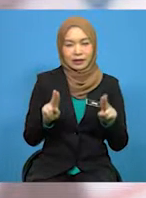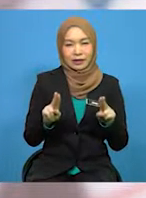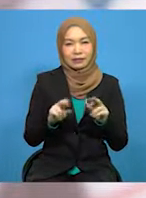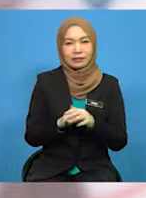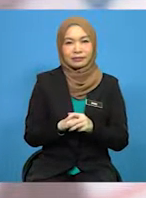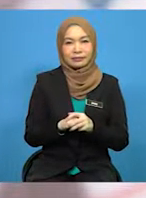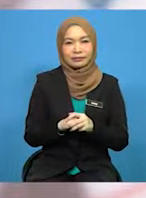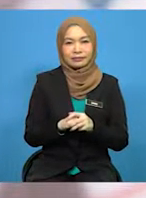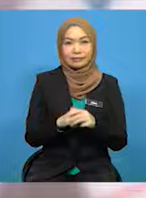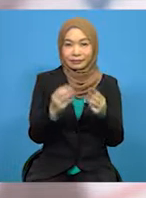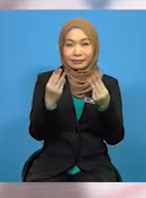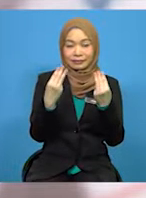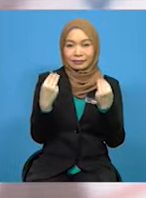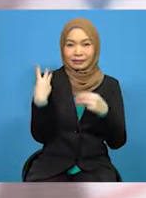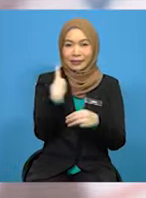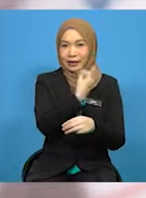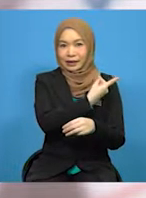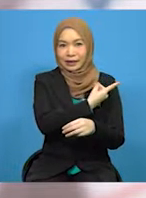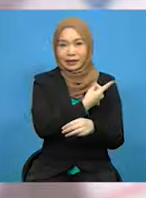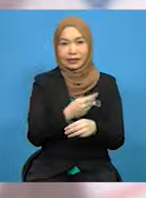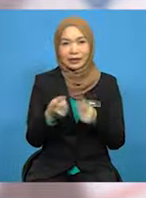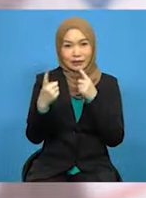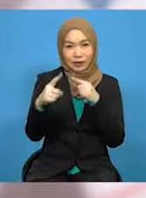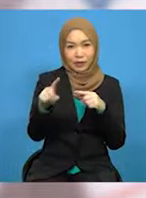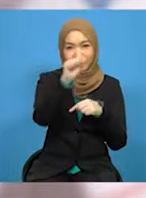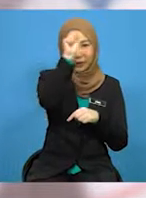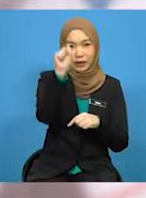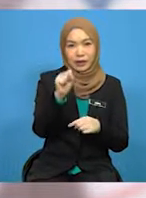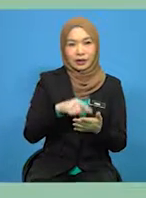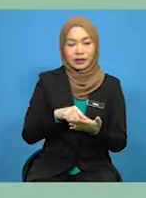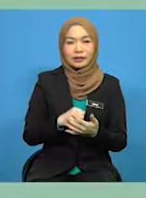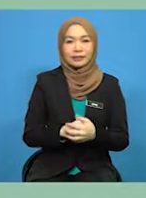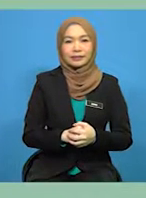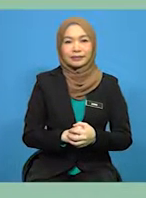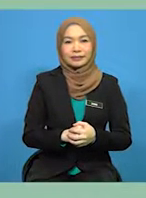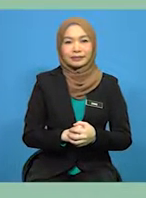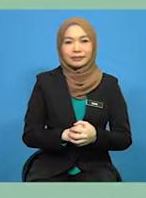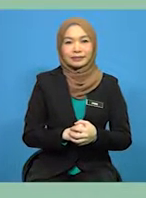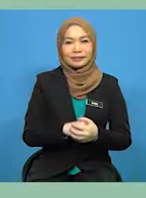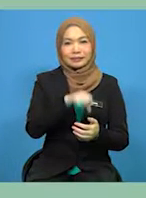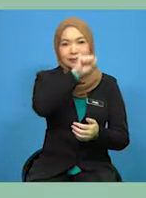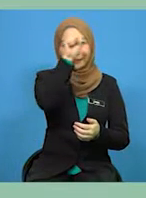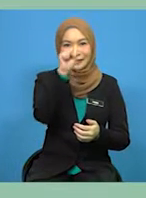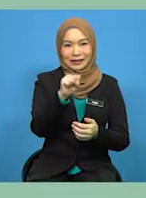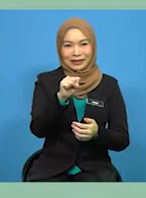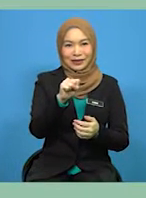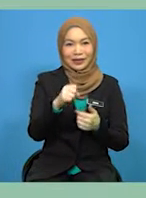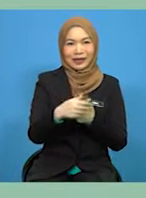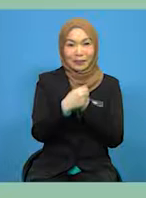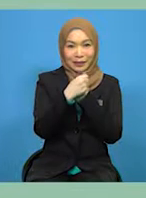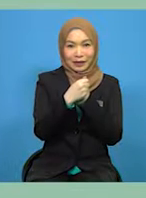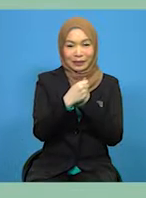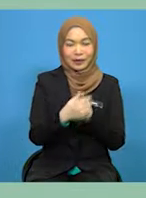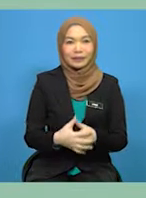kendiri? Mari kita buat penilaian kendiri. Penilaian kendiri